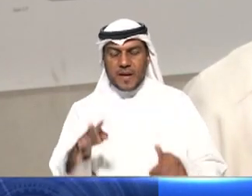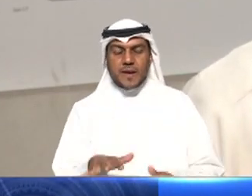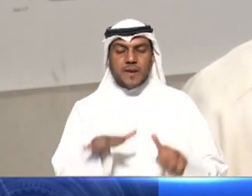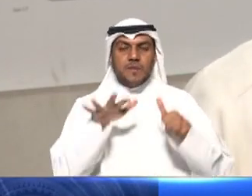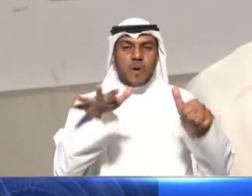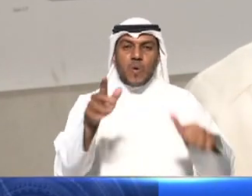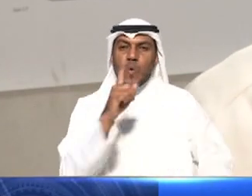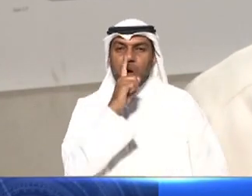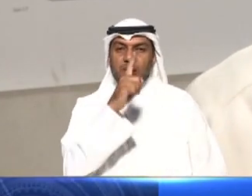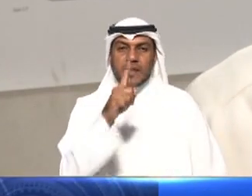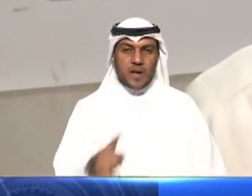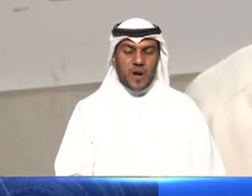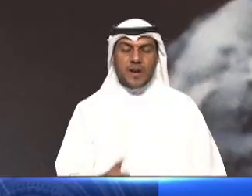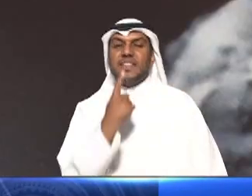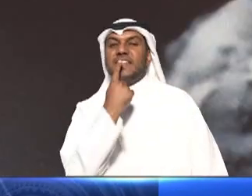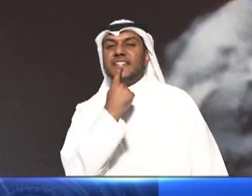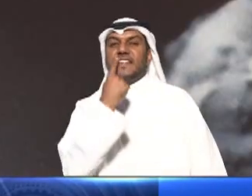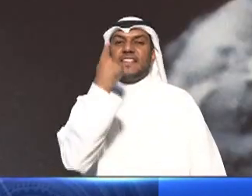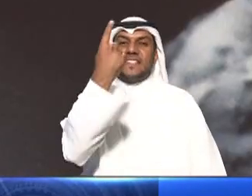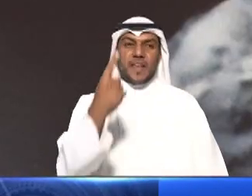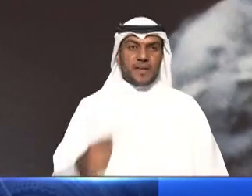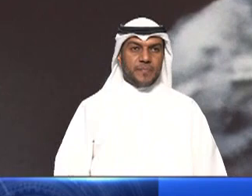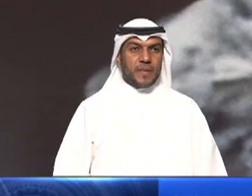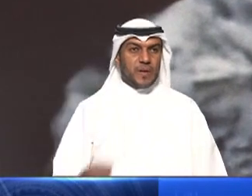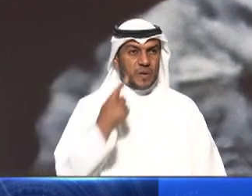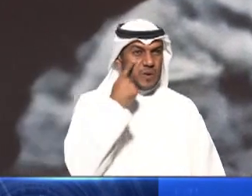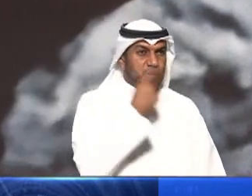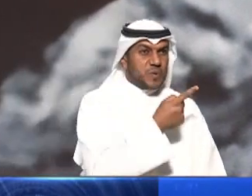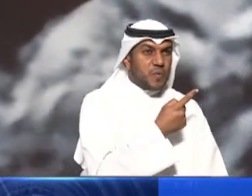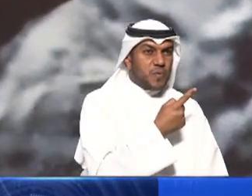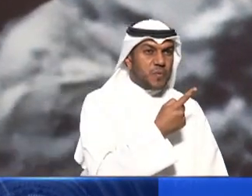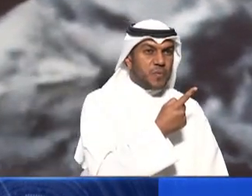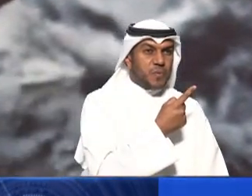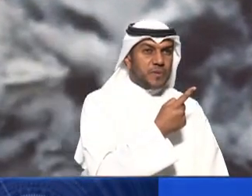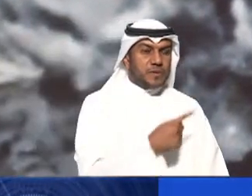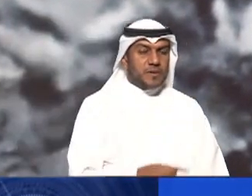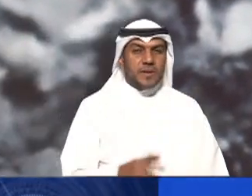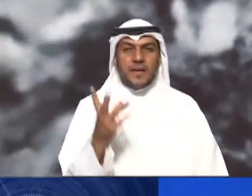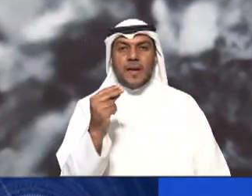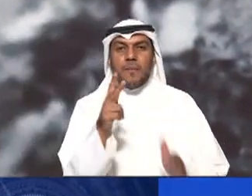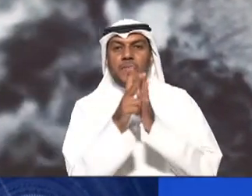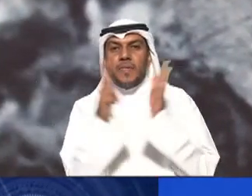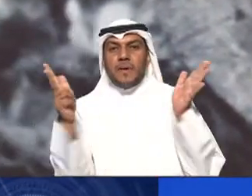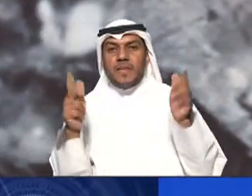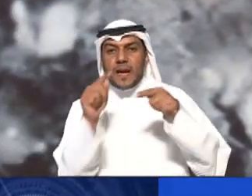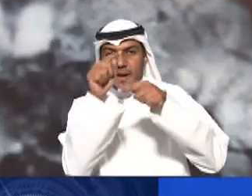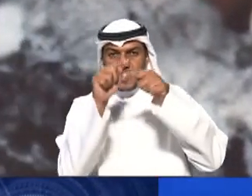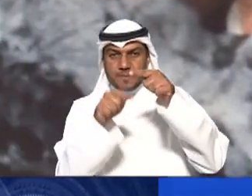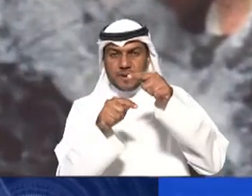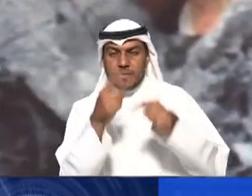519 مليون دينار سنويا. معدل التدخين اليومي حوالي 18%، منها